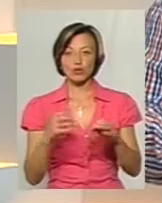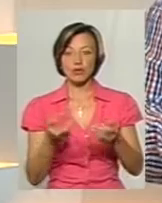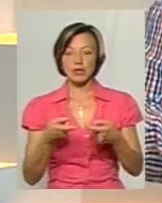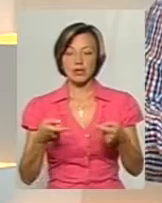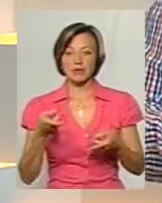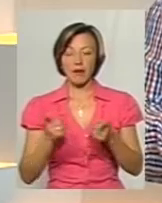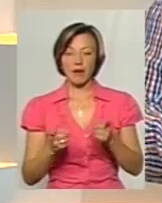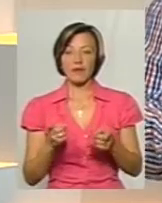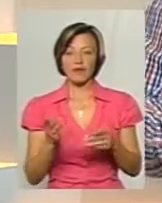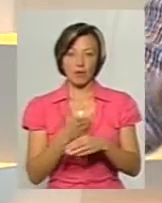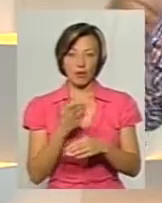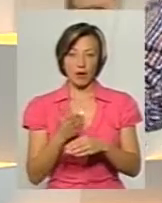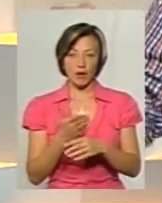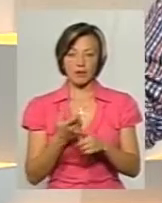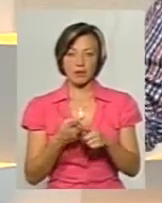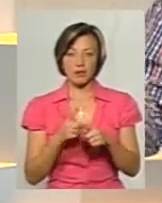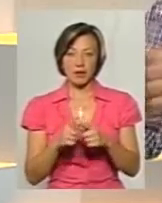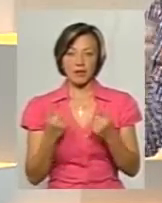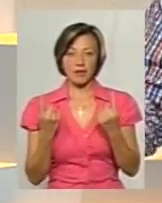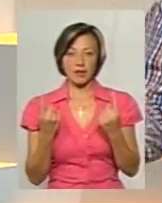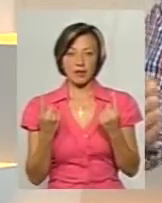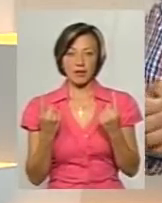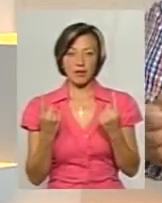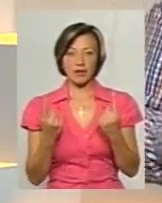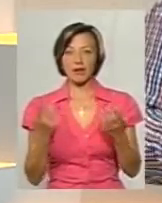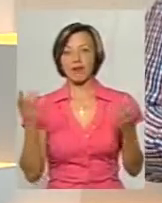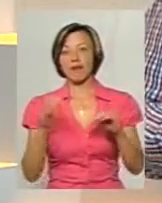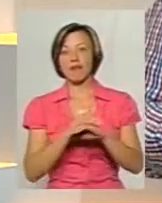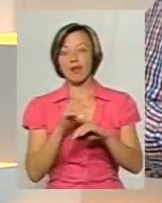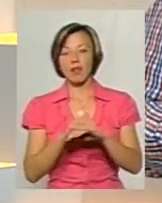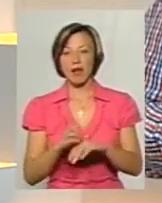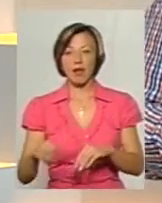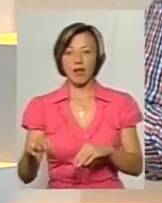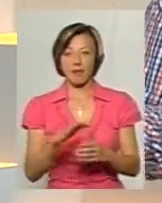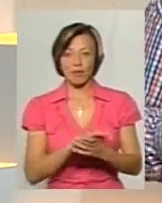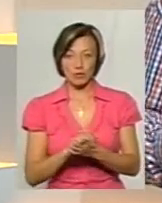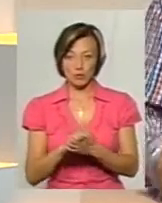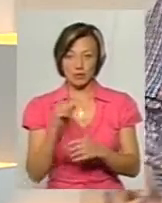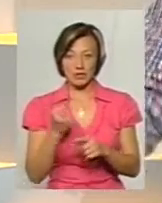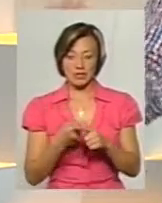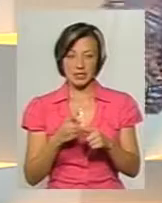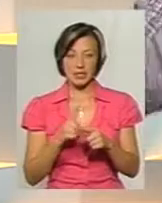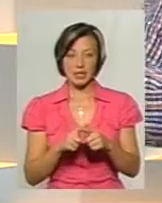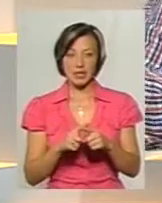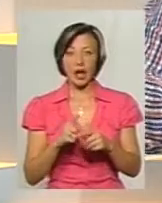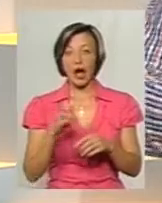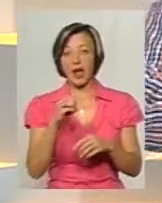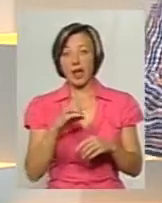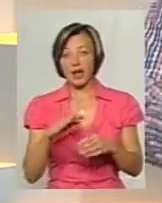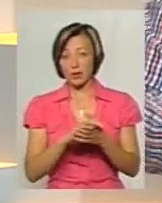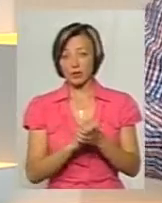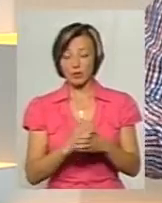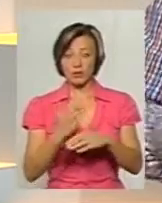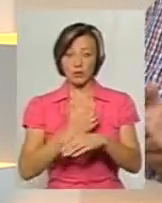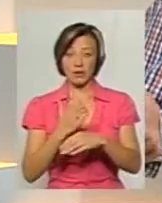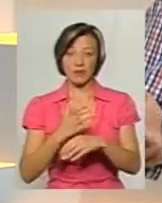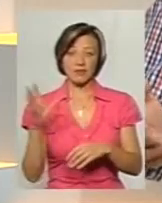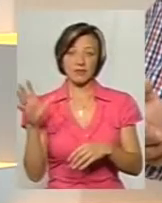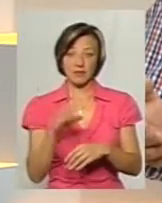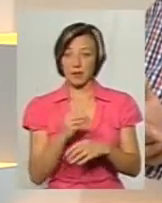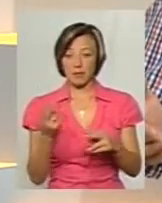насправді виробляємо. Так? Це велика хвала Євросоюзу за це. Так? А зато Євросоюз до нас експортує практично все